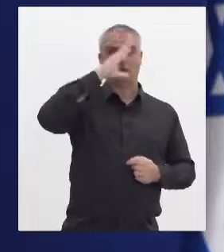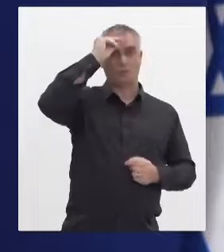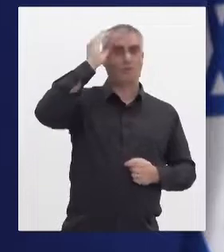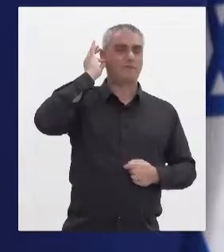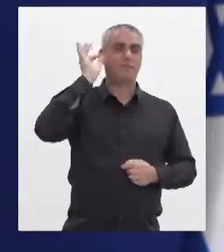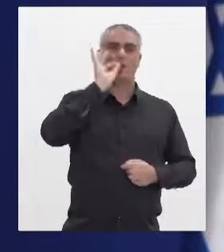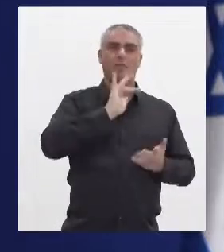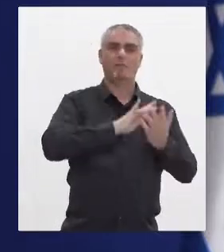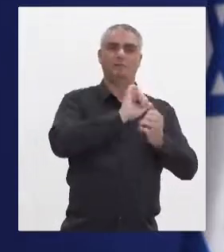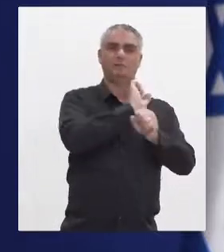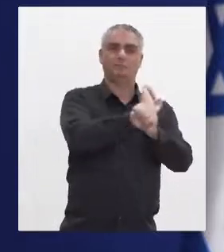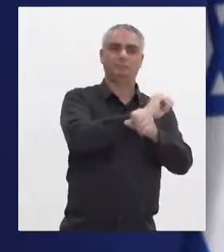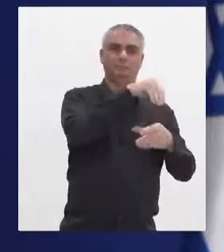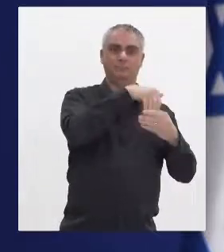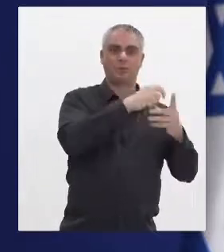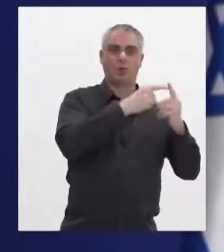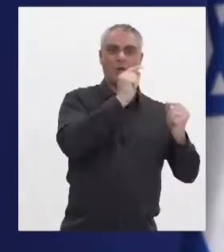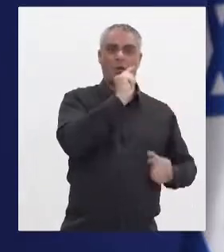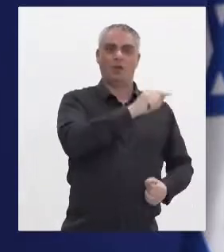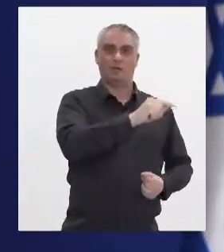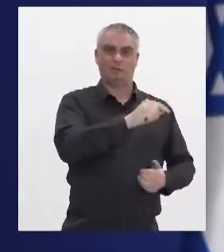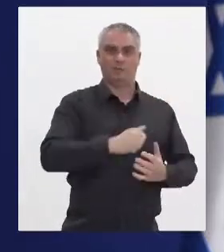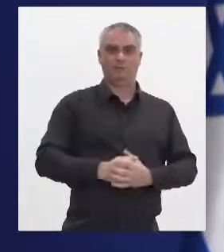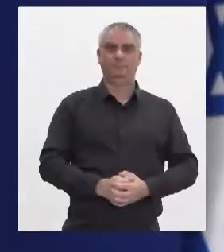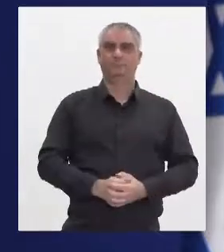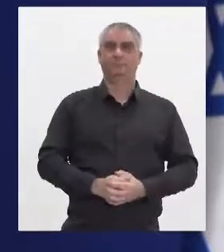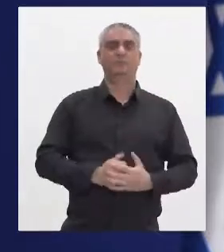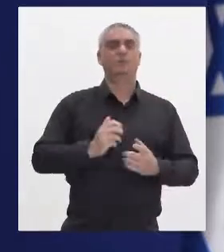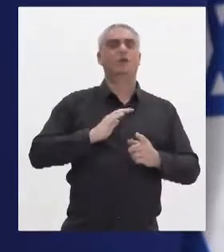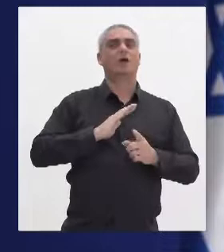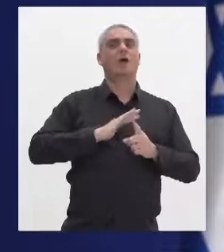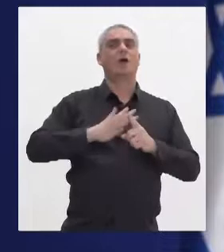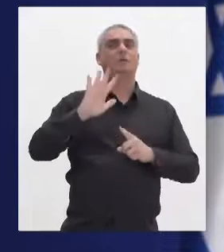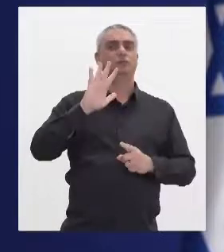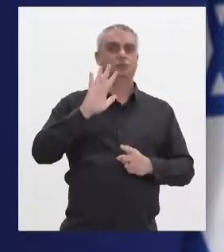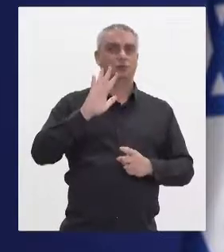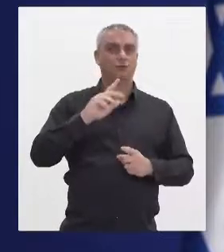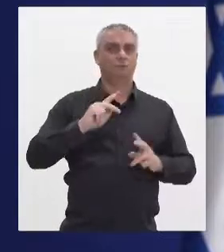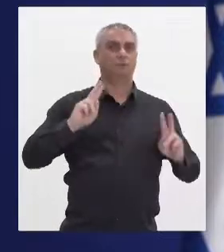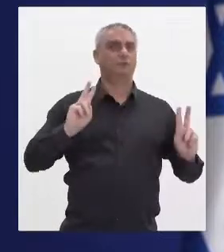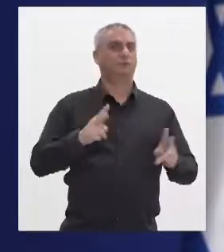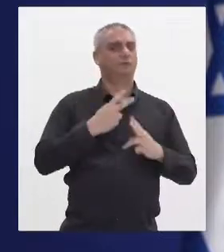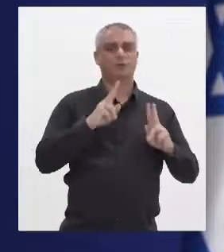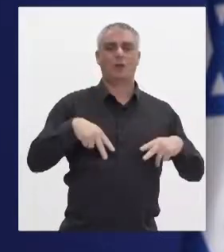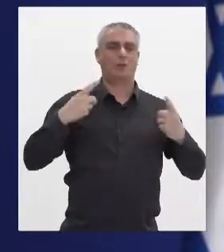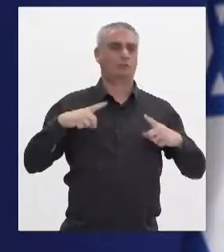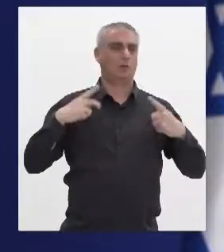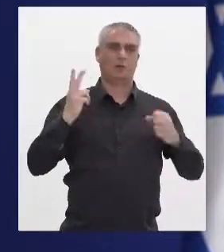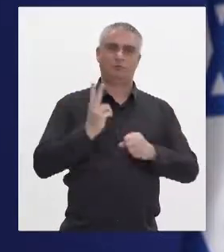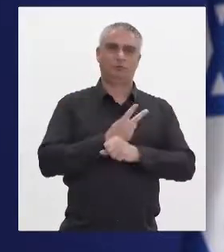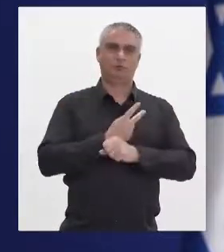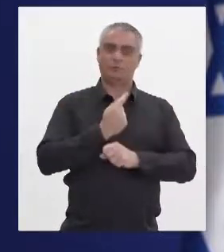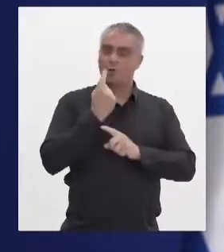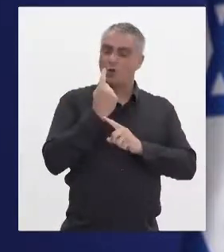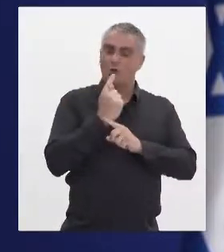עדיין מוחזקים בעזה חמישה חודשים שבהם אי אפשר לחזור לשגרה כל